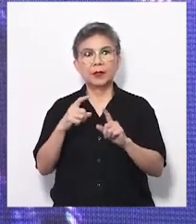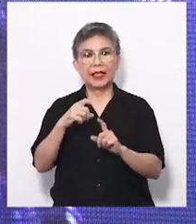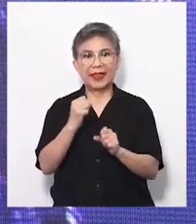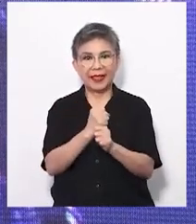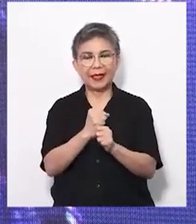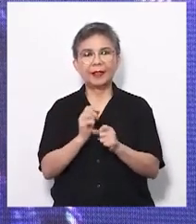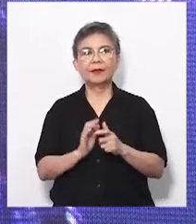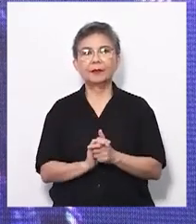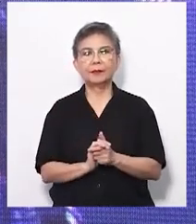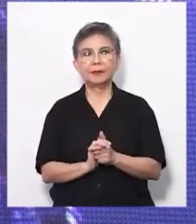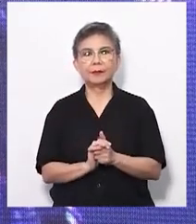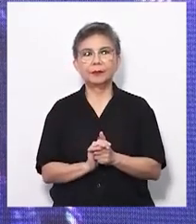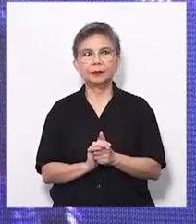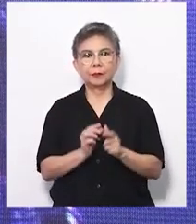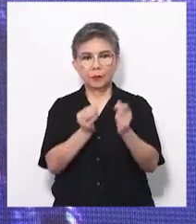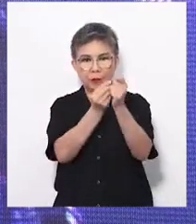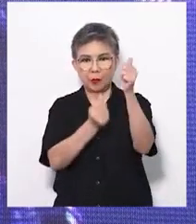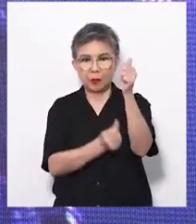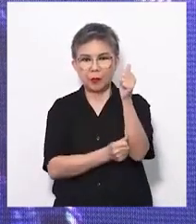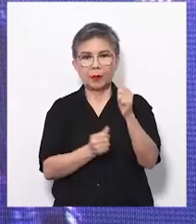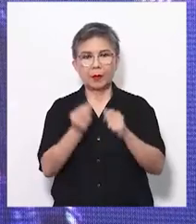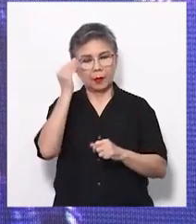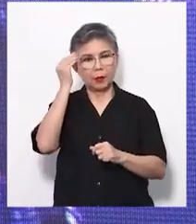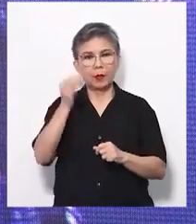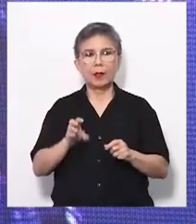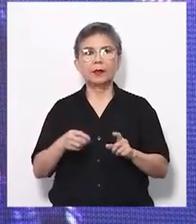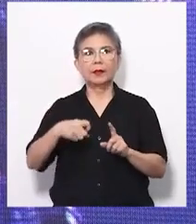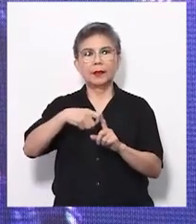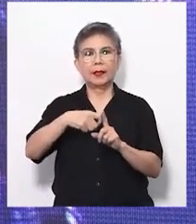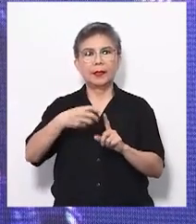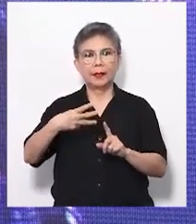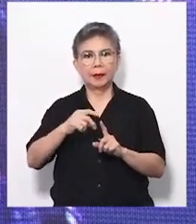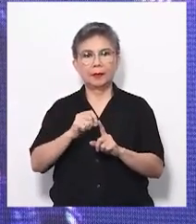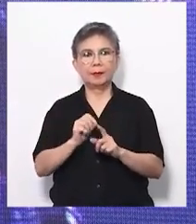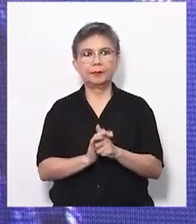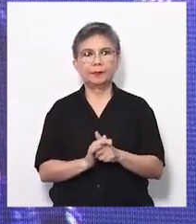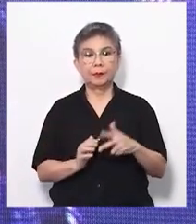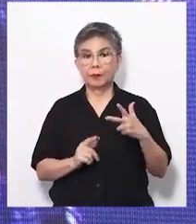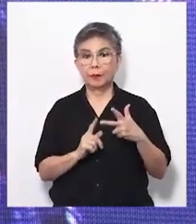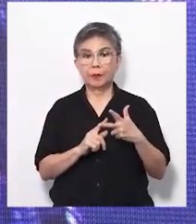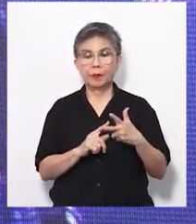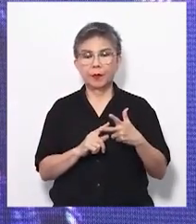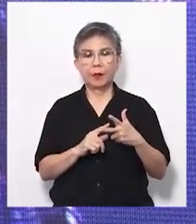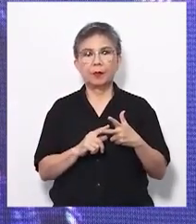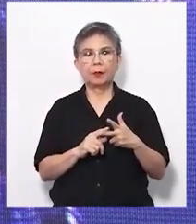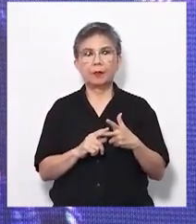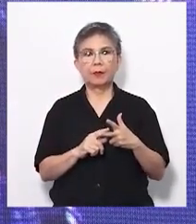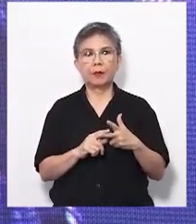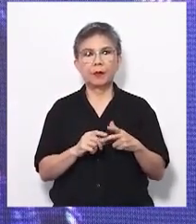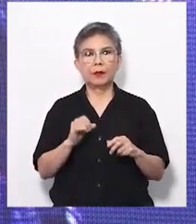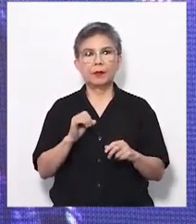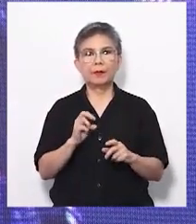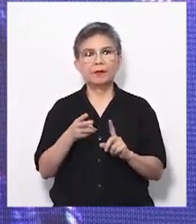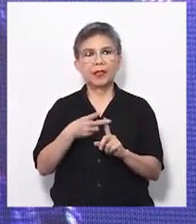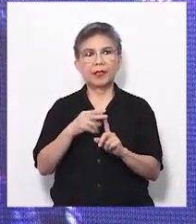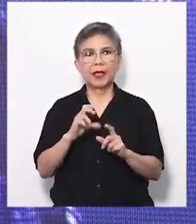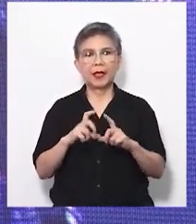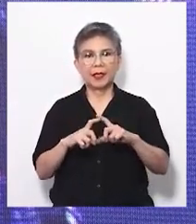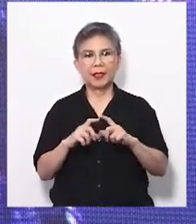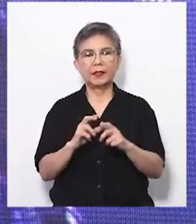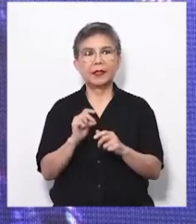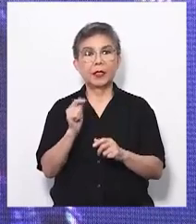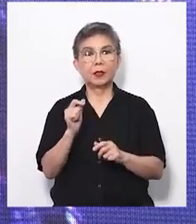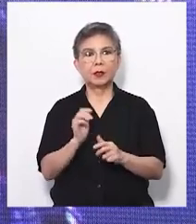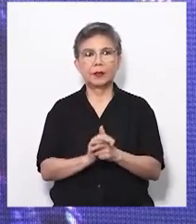Ginting sik saku wakil ketua komisi sidang dan yang ketiga Kombes Pitra